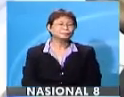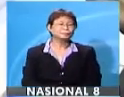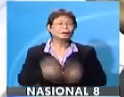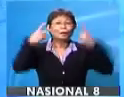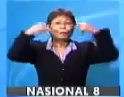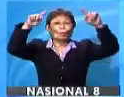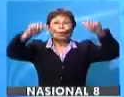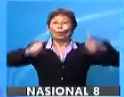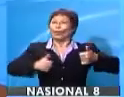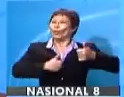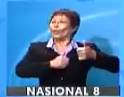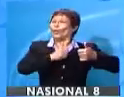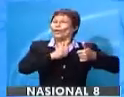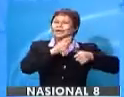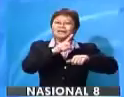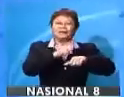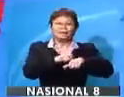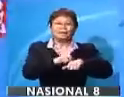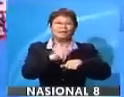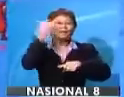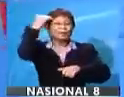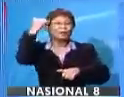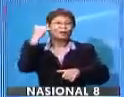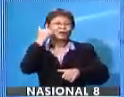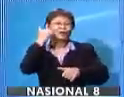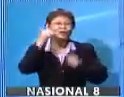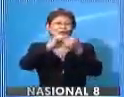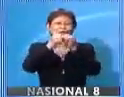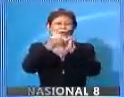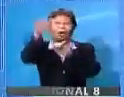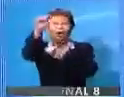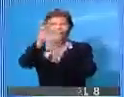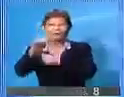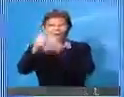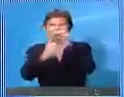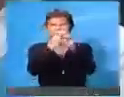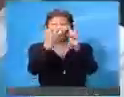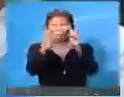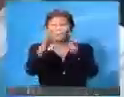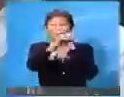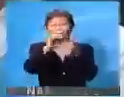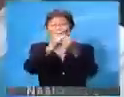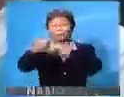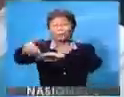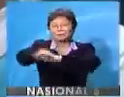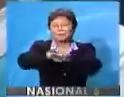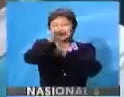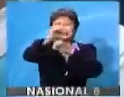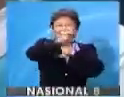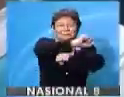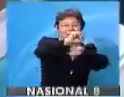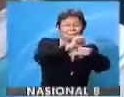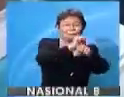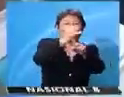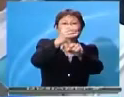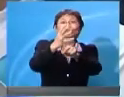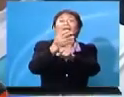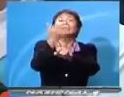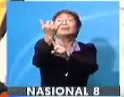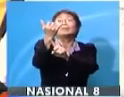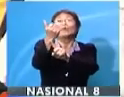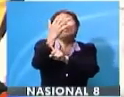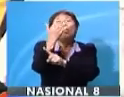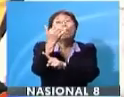Pencapaian membanggakan di Incheon pada temasya Sukan Asia 2014 dan Sukan SEA Singapura Jun lalu antara